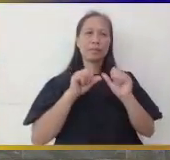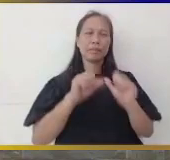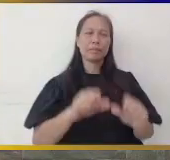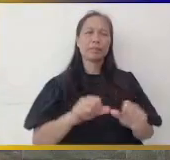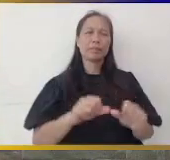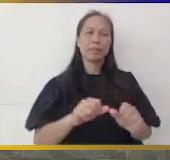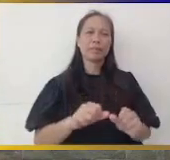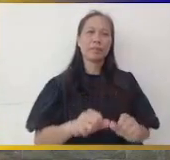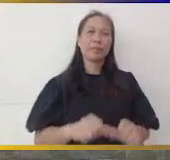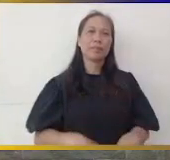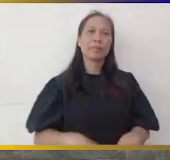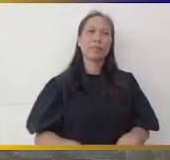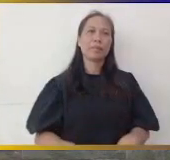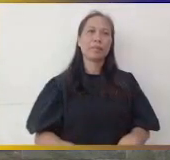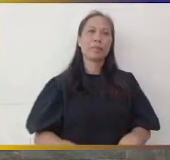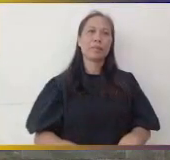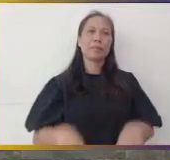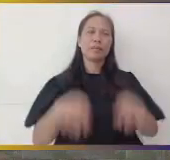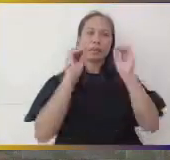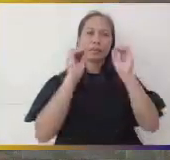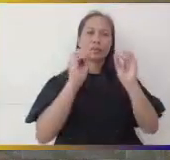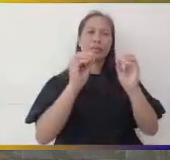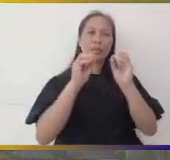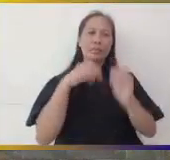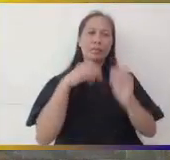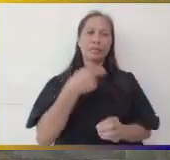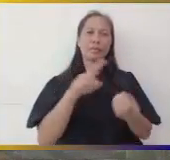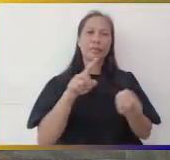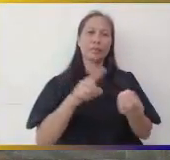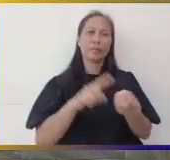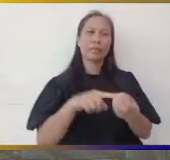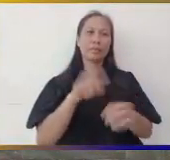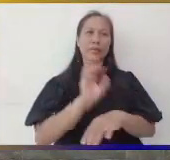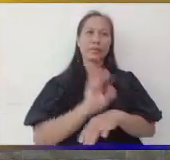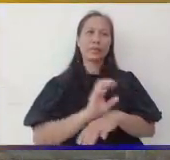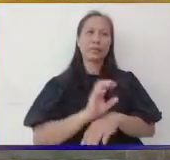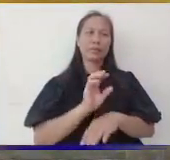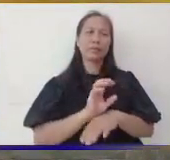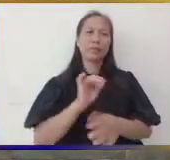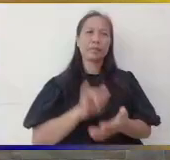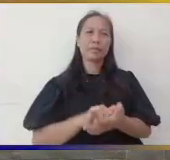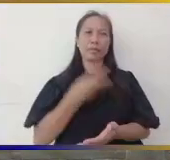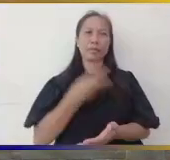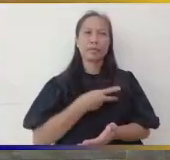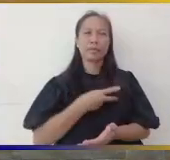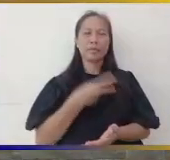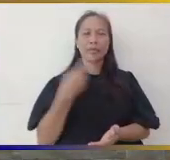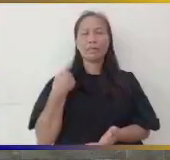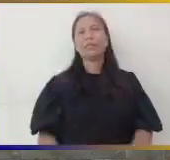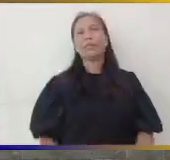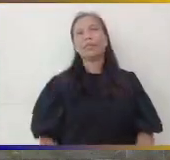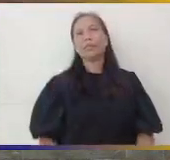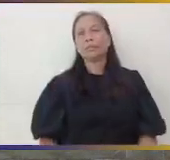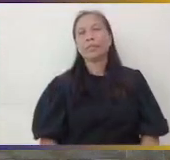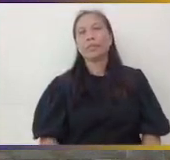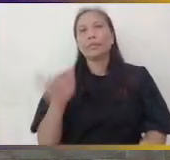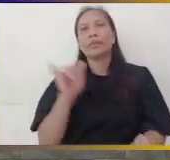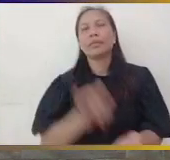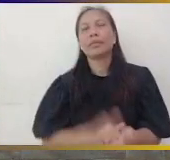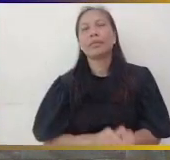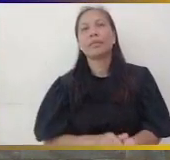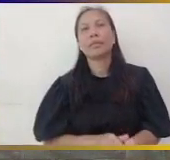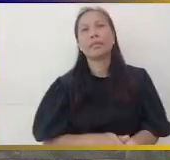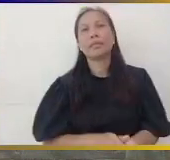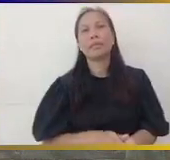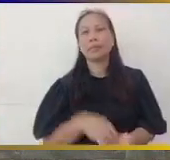itinatag All right maganda ng maliwanag po yan and like I said mga kapatid Ito po yung pinag-aaralan natin